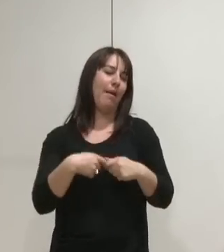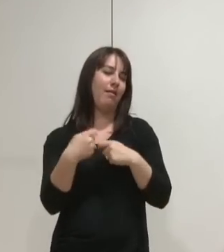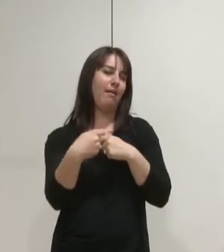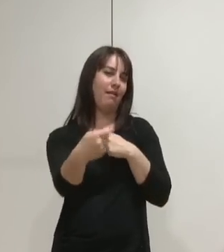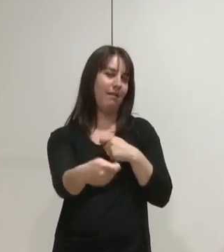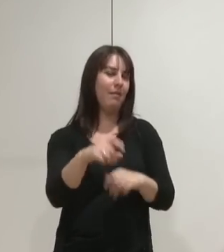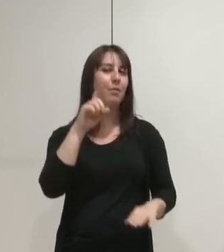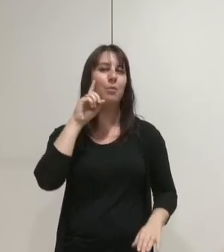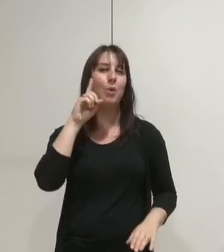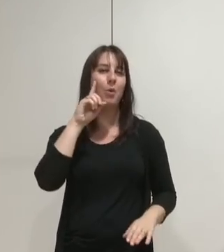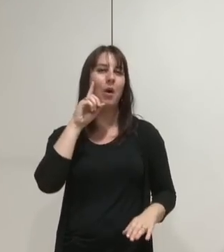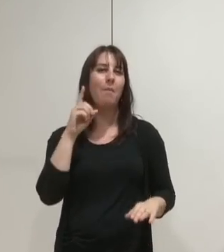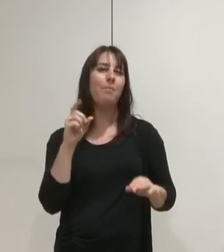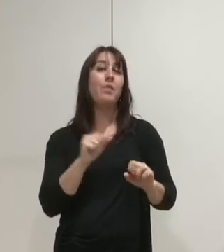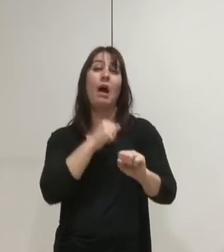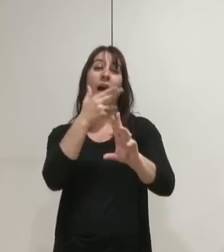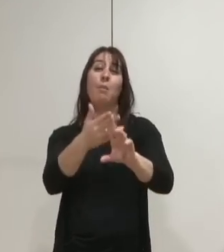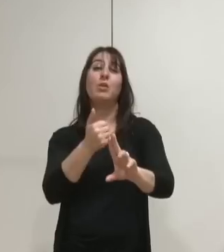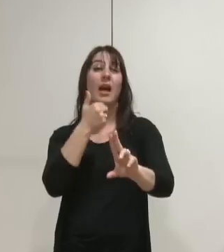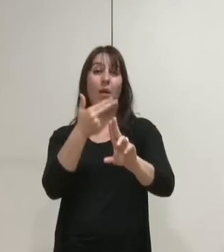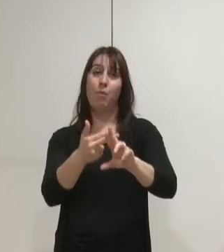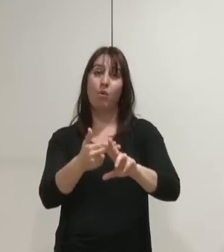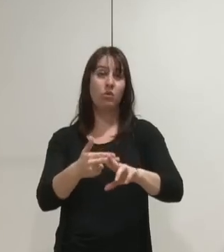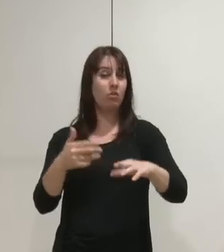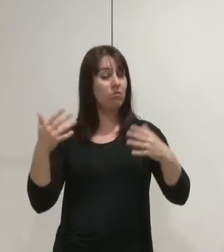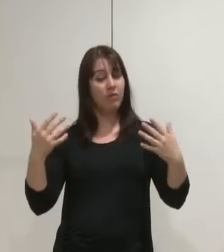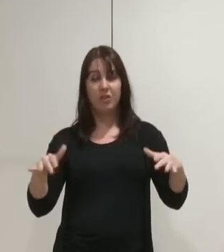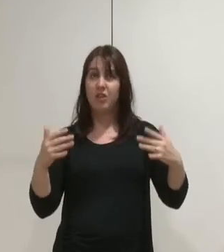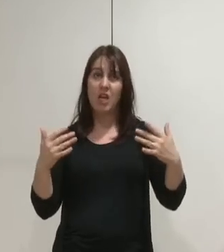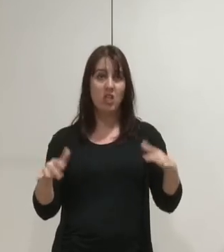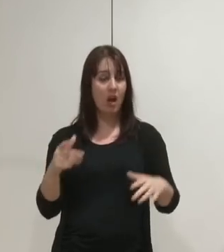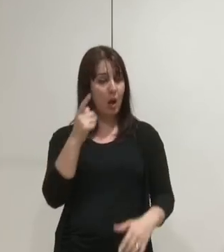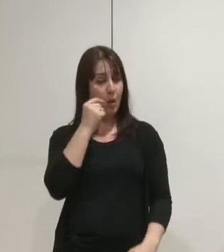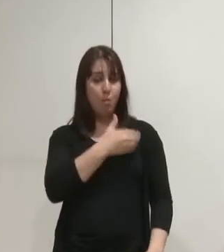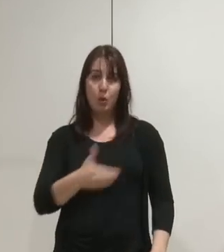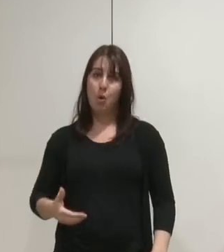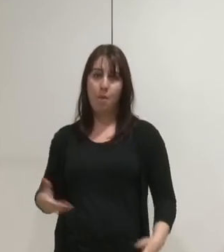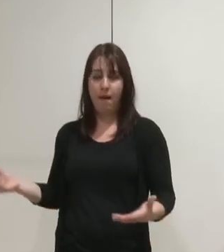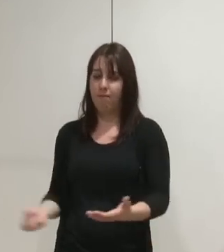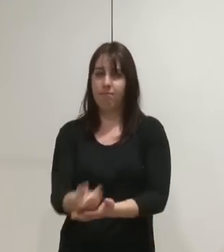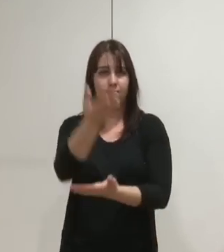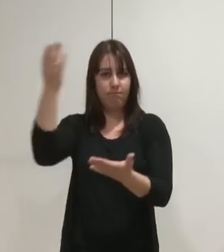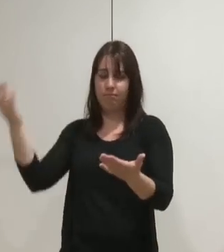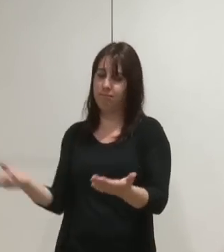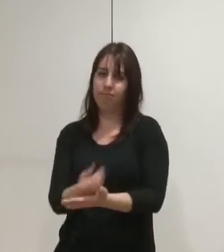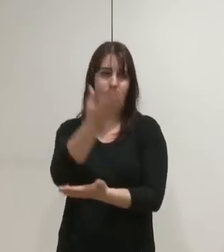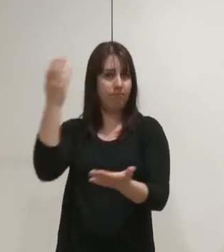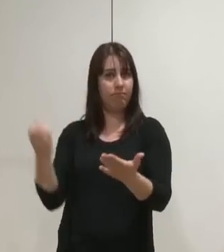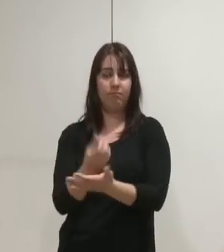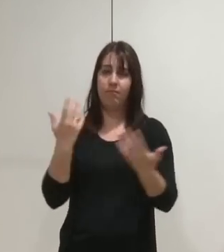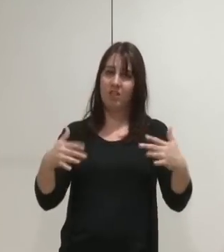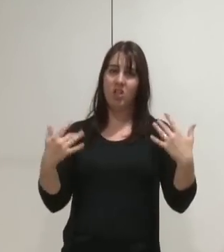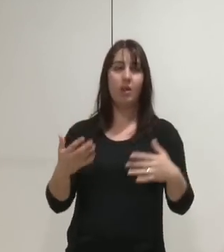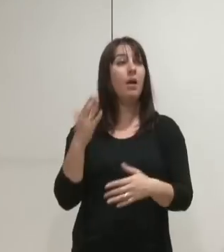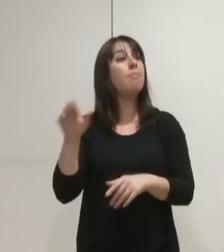en fait les réponses ont été essentiellement apportées par Monsieur le Maire la question se pose tous